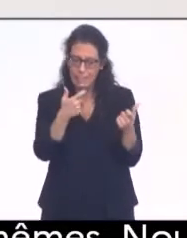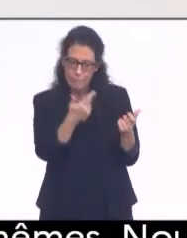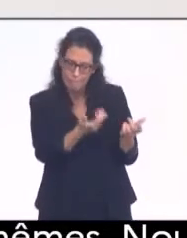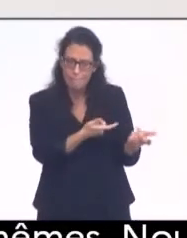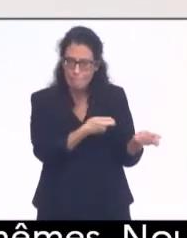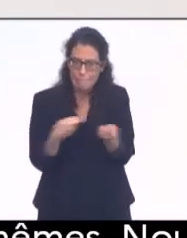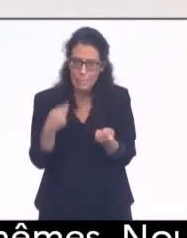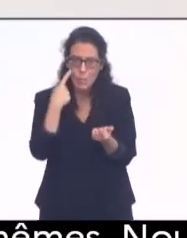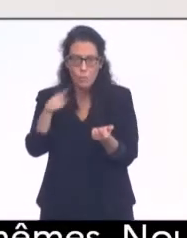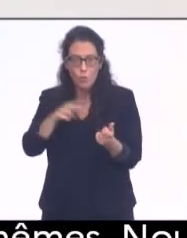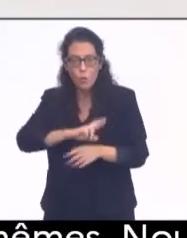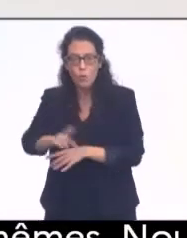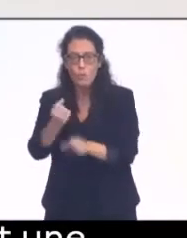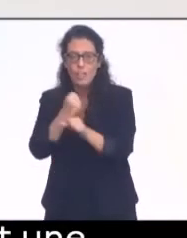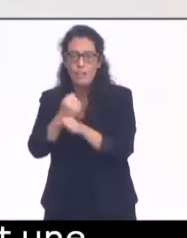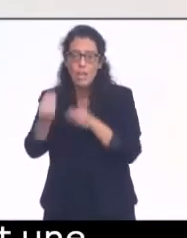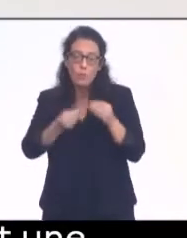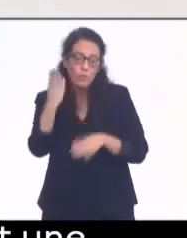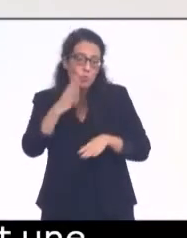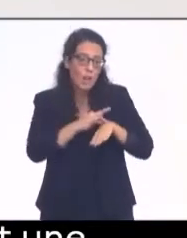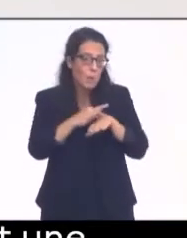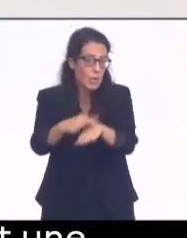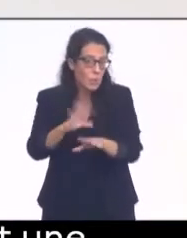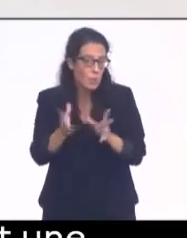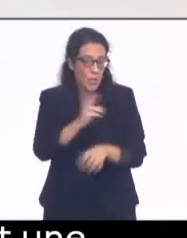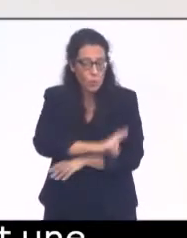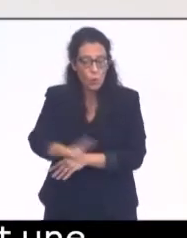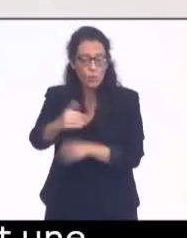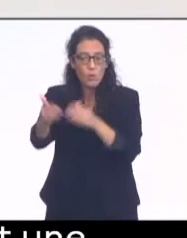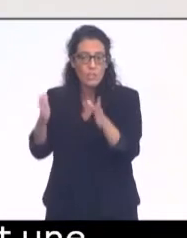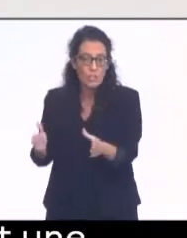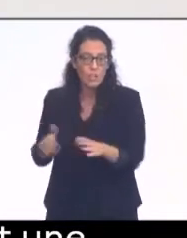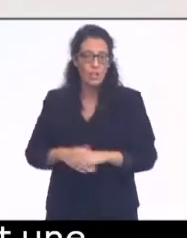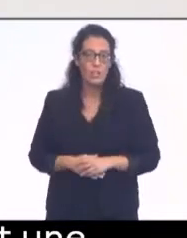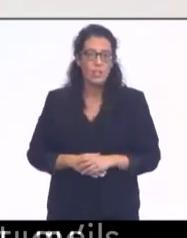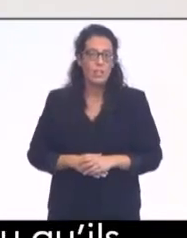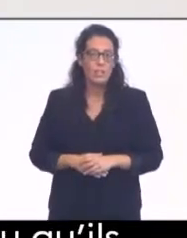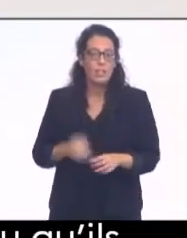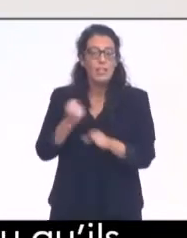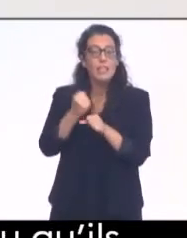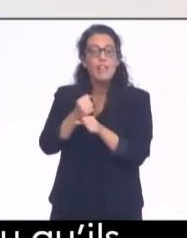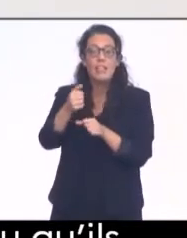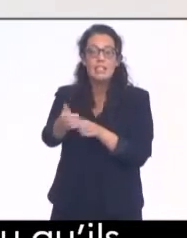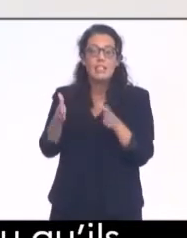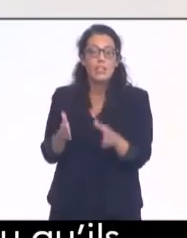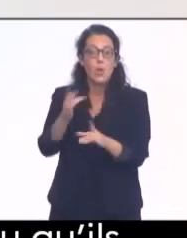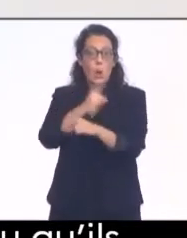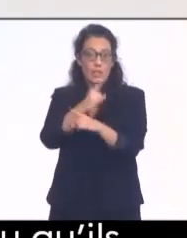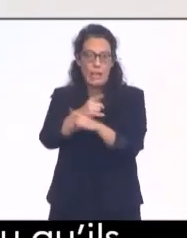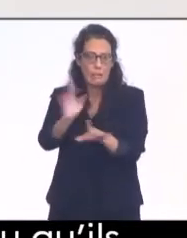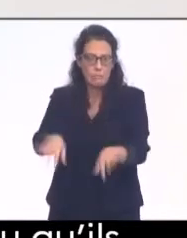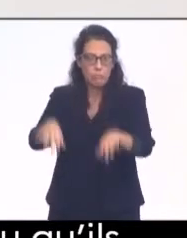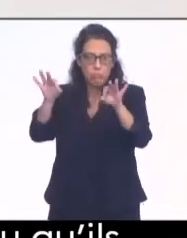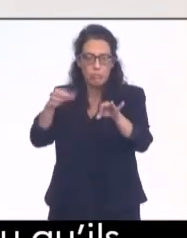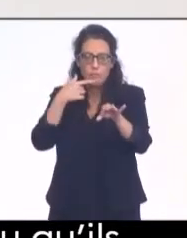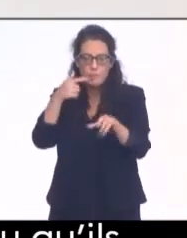dans le secteur. Il pourrait y avoir, par exemple, nous travaillons avec la filière hôtellerie qui est à l'arrêt, avec des personnels dont les métiers d'accueil,